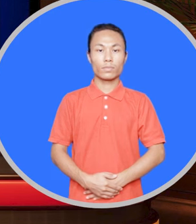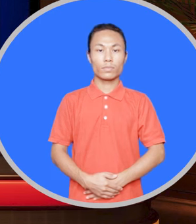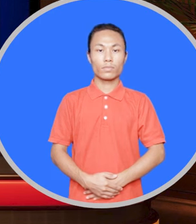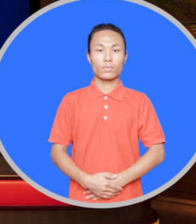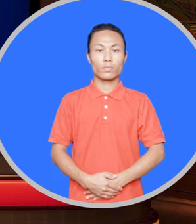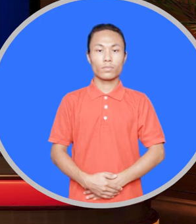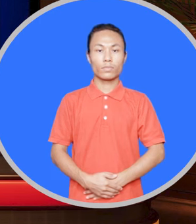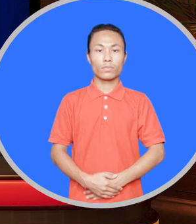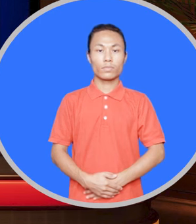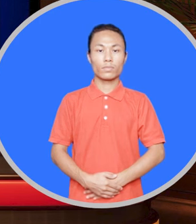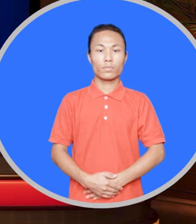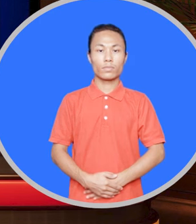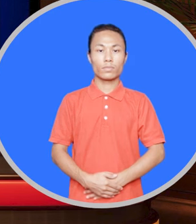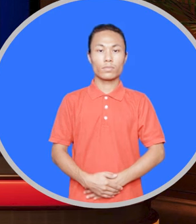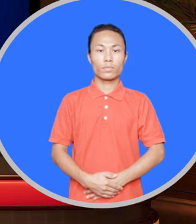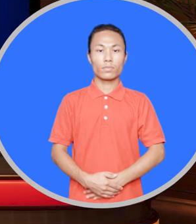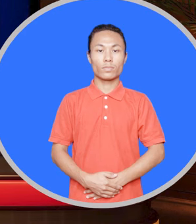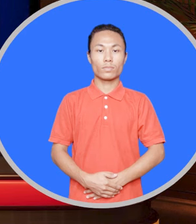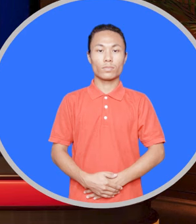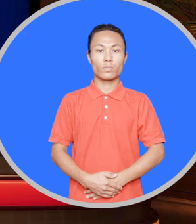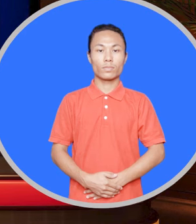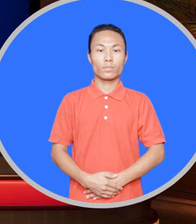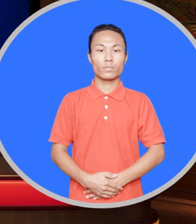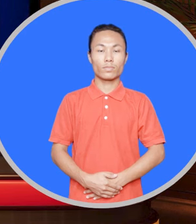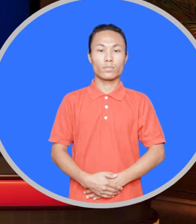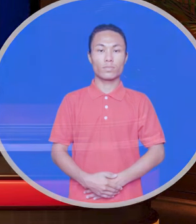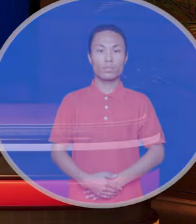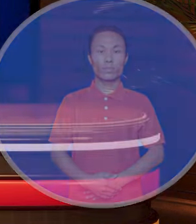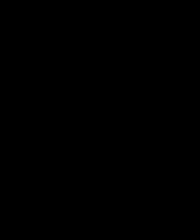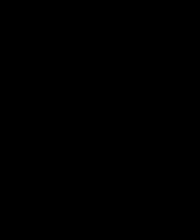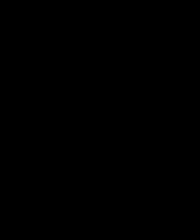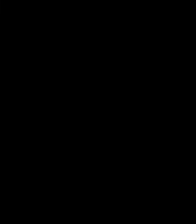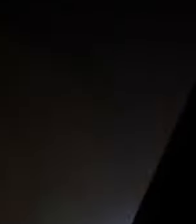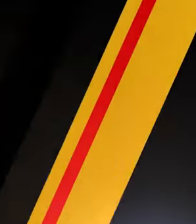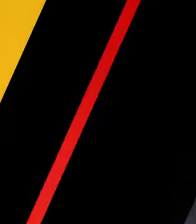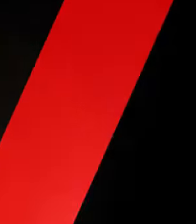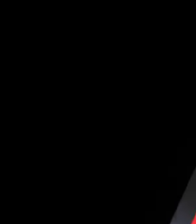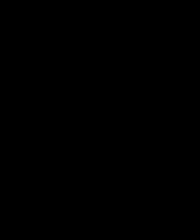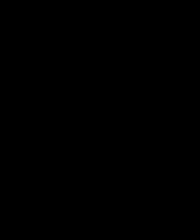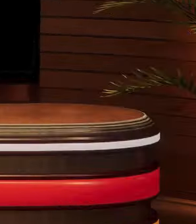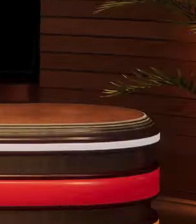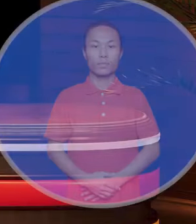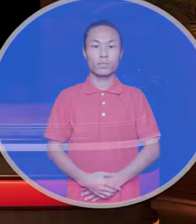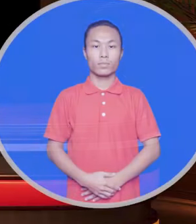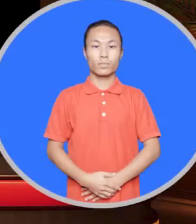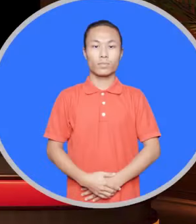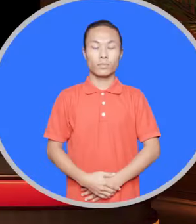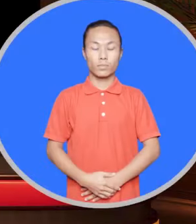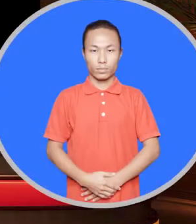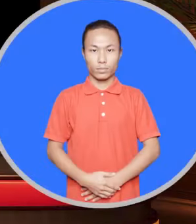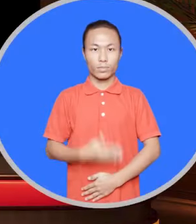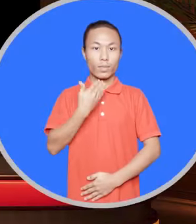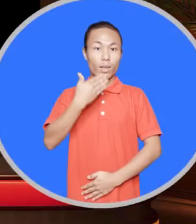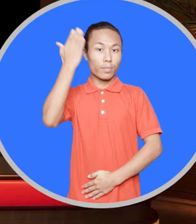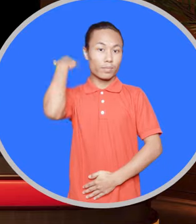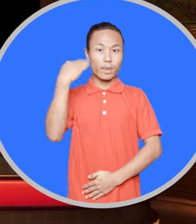တသားတဲ့ရှောက်လန်းနိုင်မှုစူးစမ်းရမှာဖြစ်ပါတယ်လို့ယာယီသမ္မတကပြောကြားခဲ့ပါတယ်။ဆက်လက်တင်ဆက်ပေးမယ့်သတ